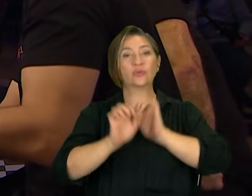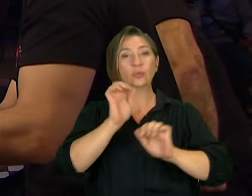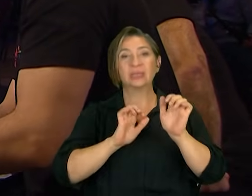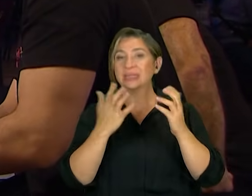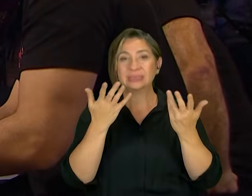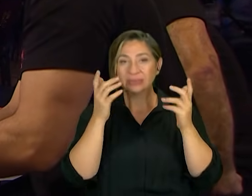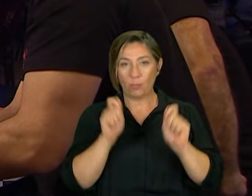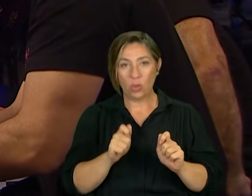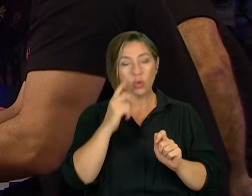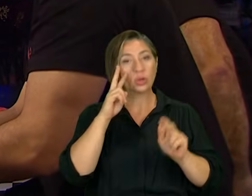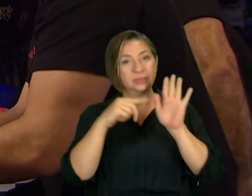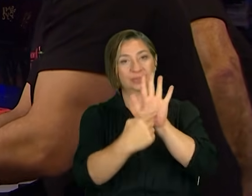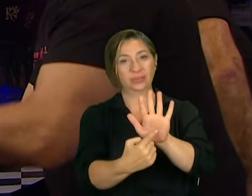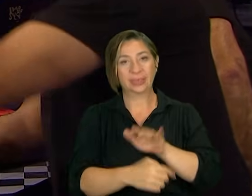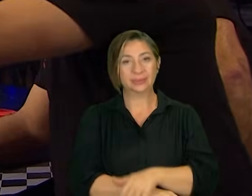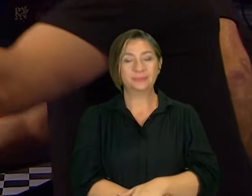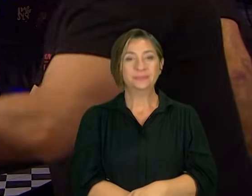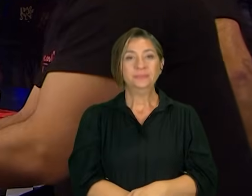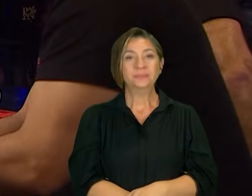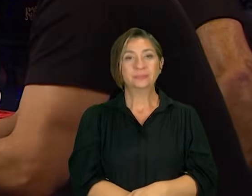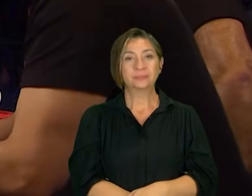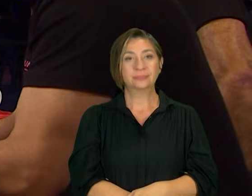kullanılıyor Wing Chun programları. Peki efendim.